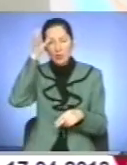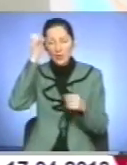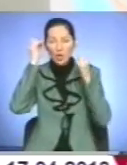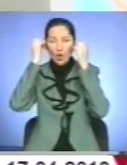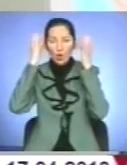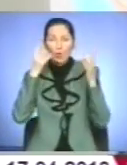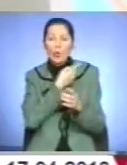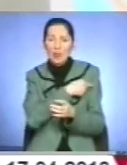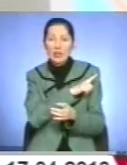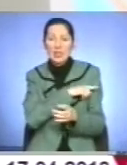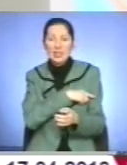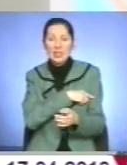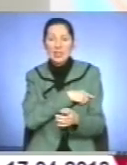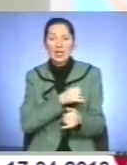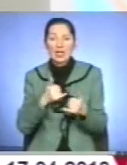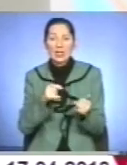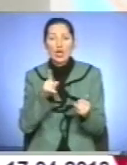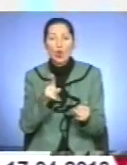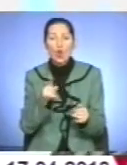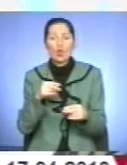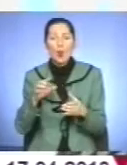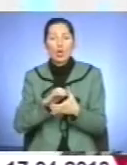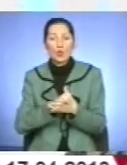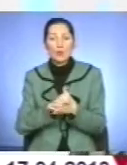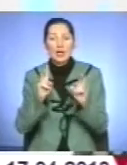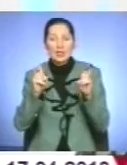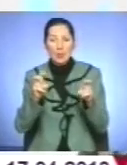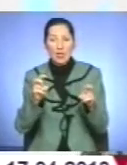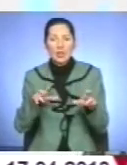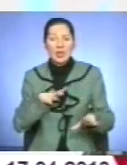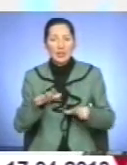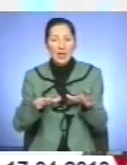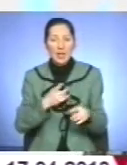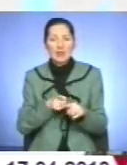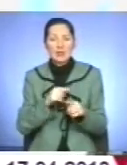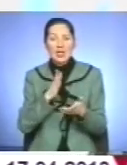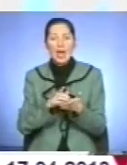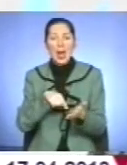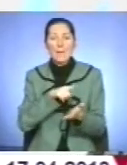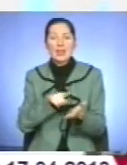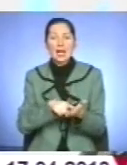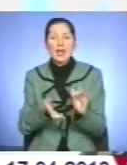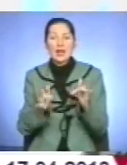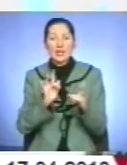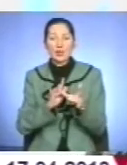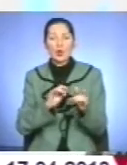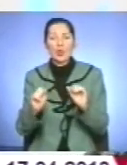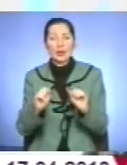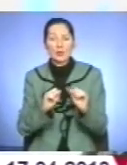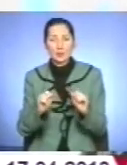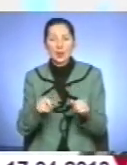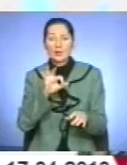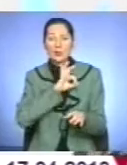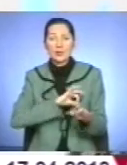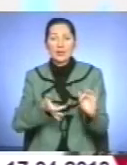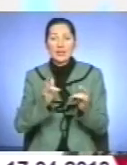культури, медицини, для того, щоб знайомити. Тематика тренінгу – це є питання електронного урядування, використання електронних